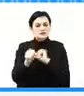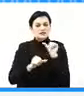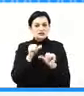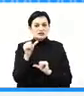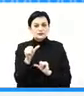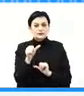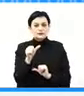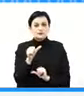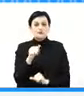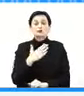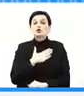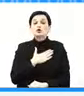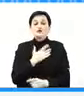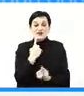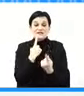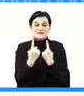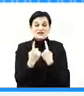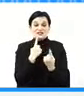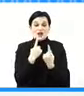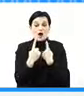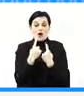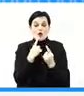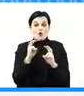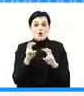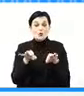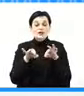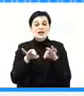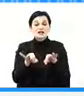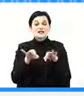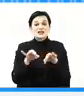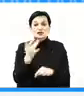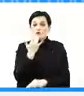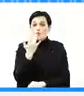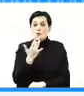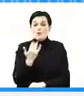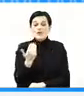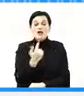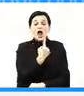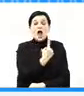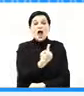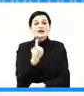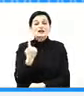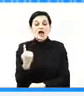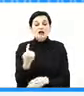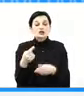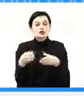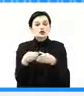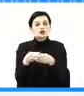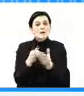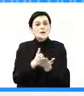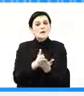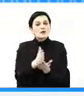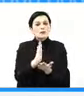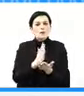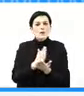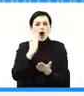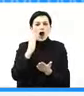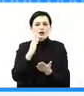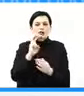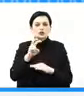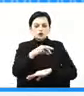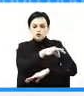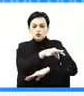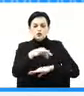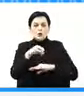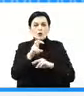წლისთვის. რადგან ჩვენ საუბრობთ სატრანსპორტო პოლიტიკაზე, მისი ერთ-ერთი შემადგენელი მიმართულება გახლავთ ზონალურ